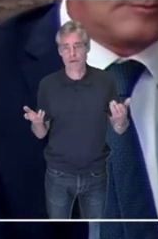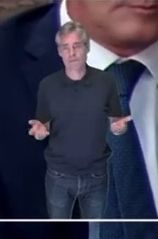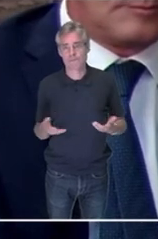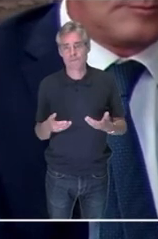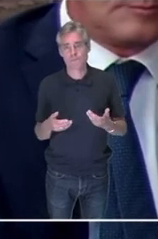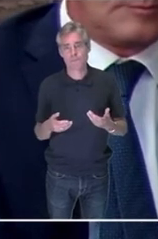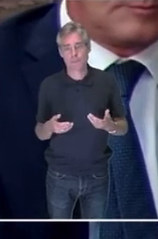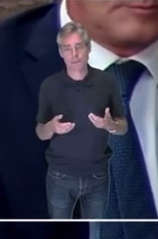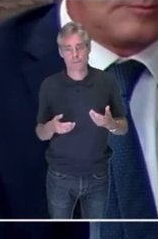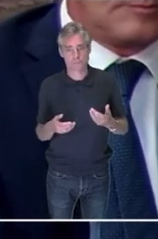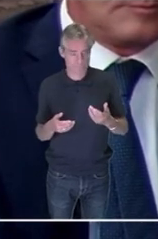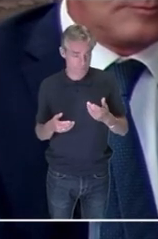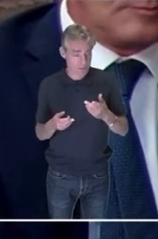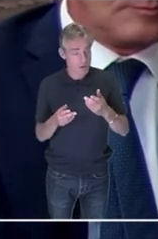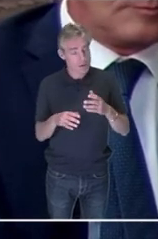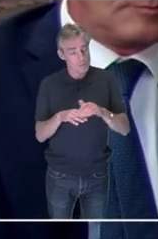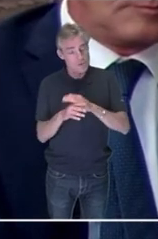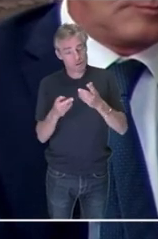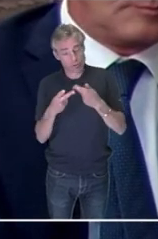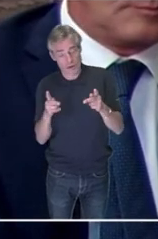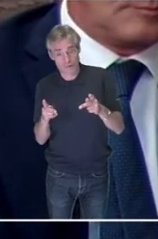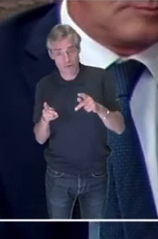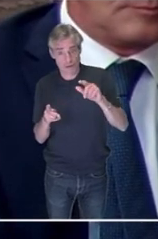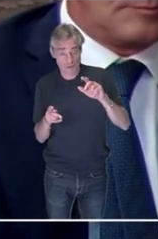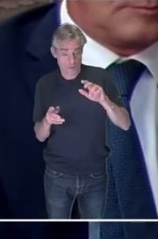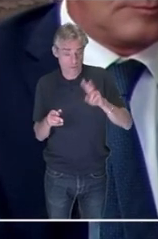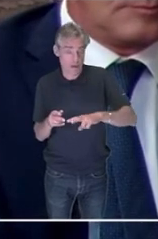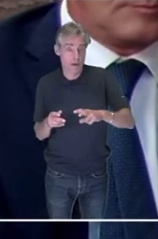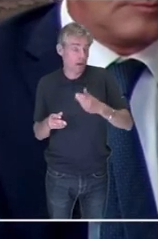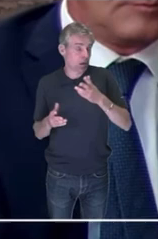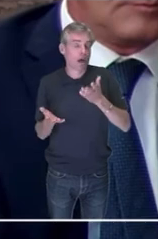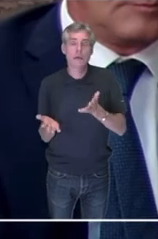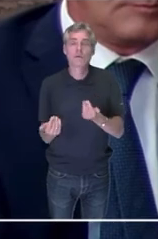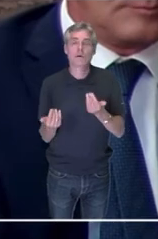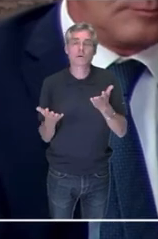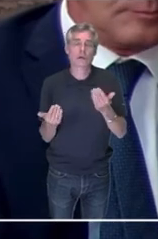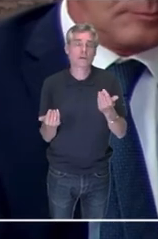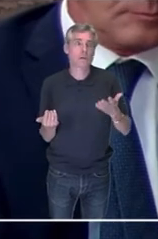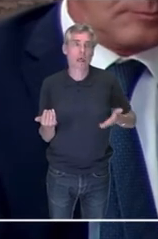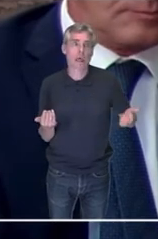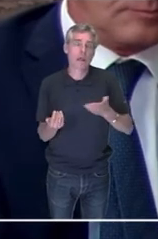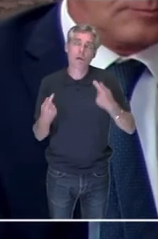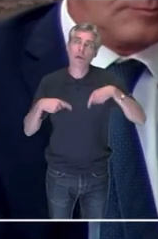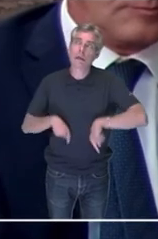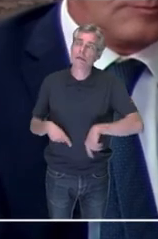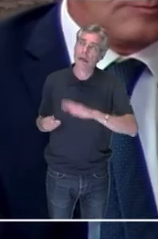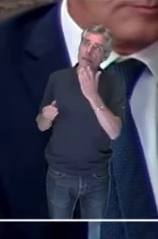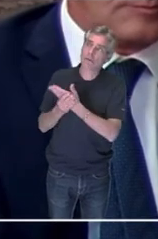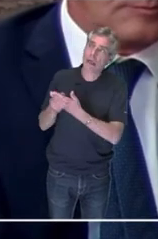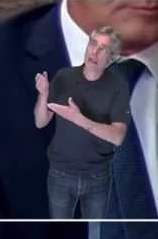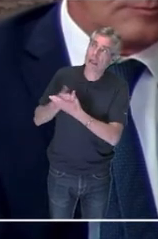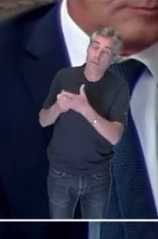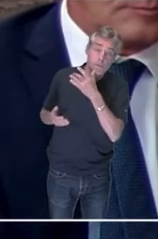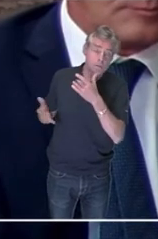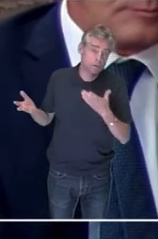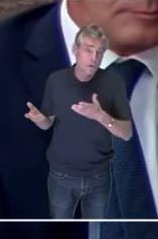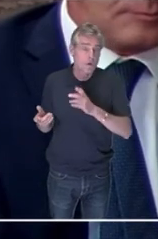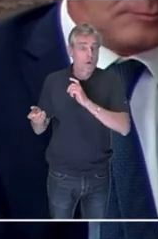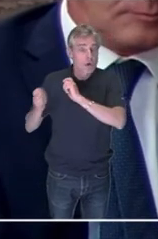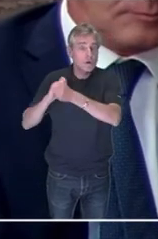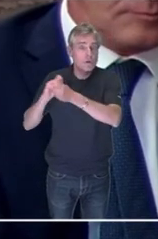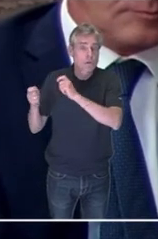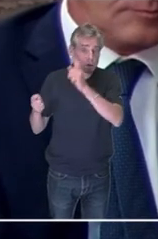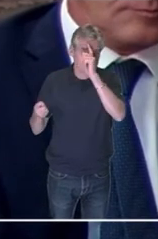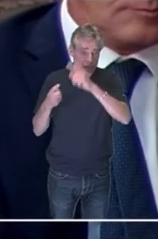de la politique de la ville et nous ne pouvons pas attendre exclusivement celle de l'État et la concertation qu'il y aura sur